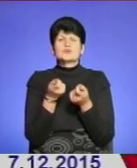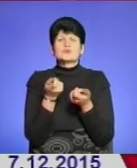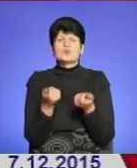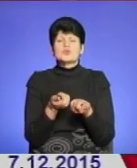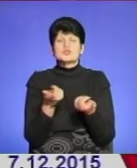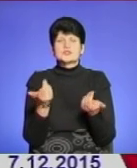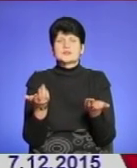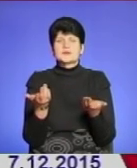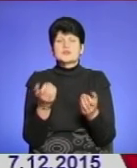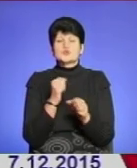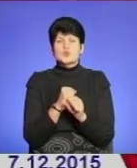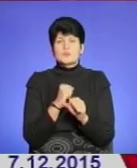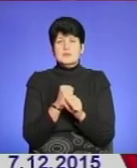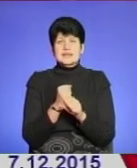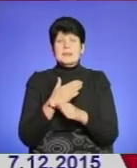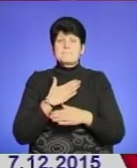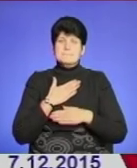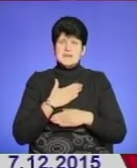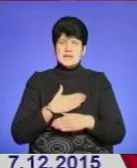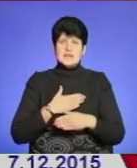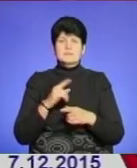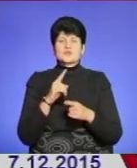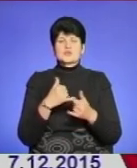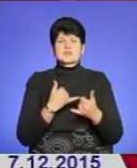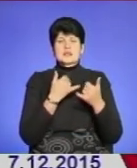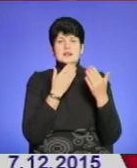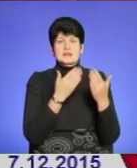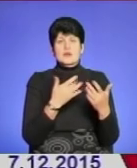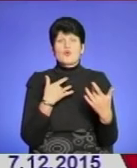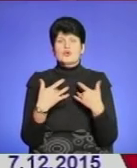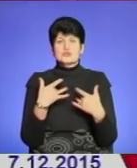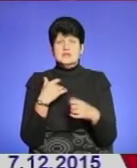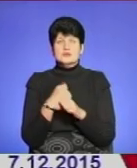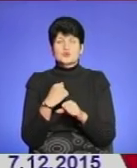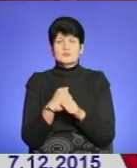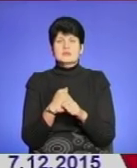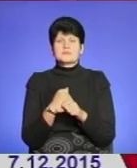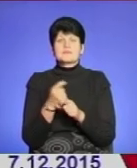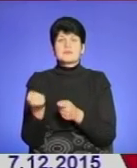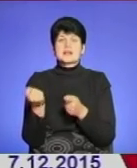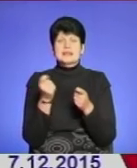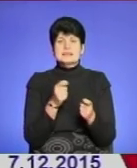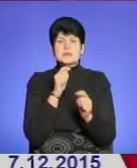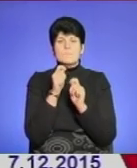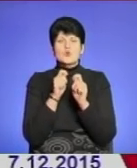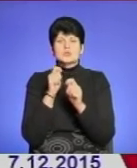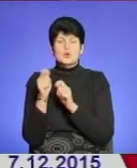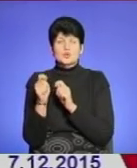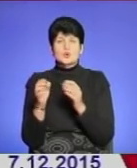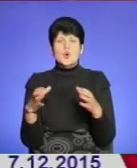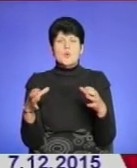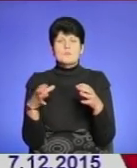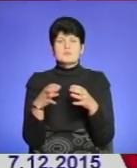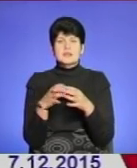трошечки зробити таке приємне щось для них, концертики зробити, принести подаруночки.